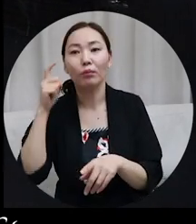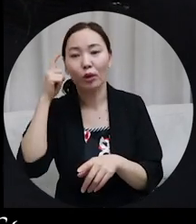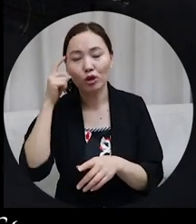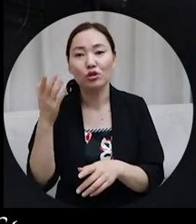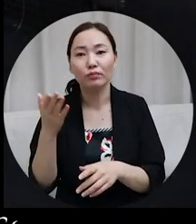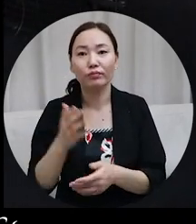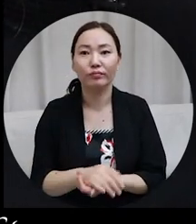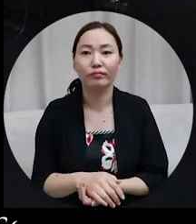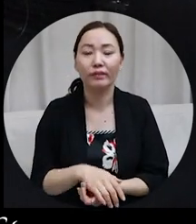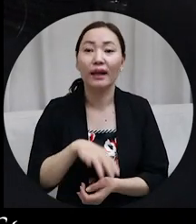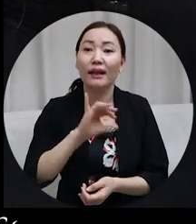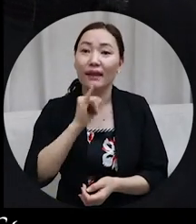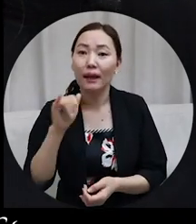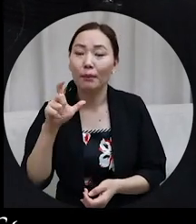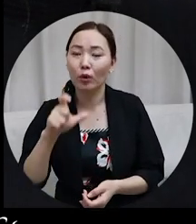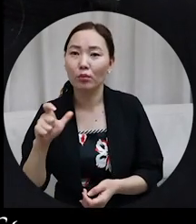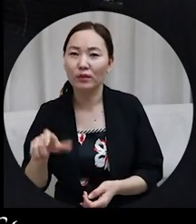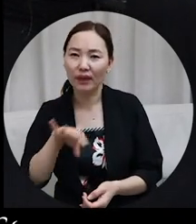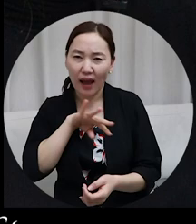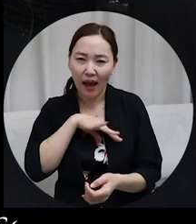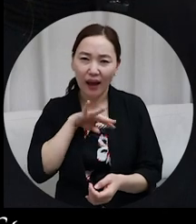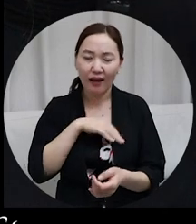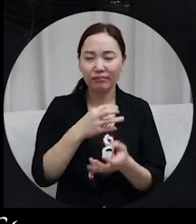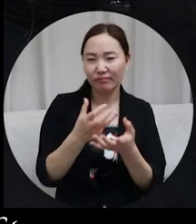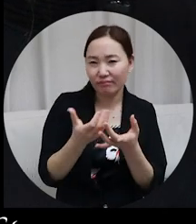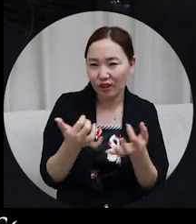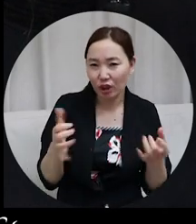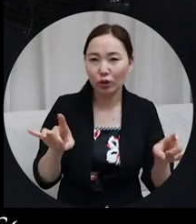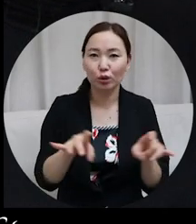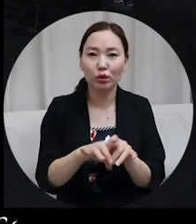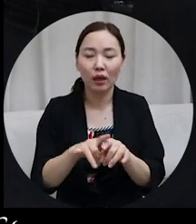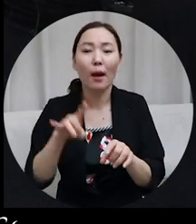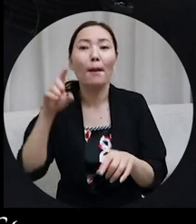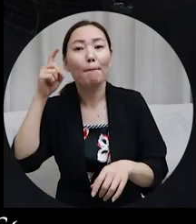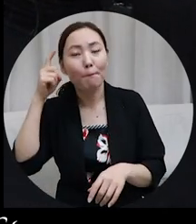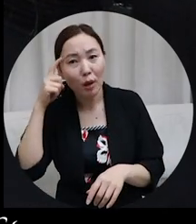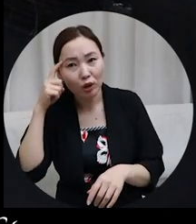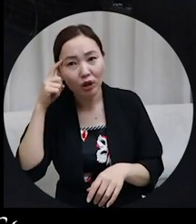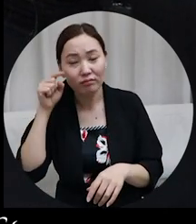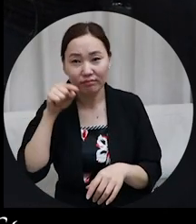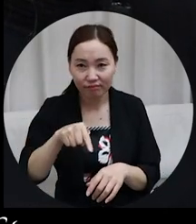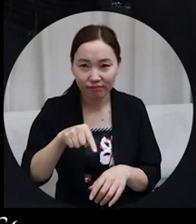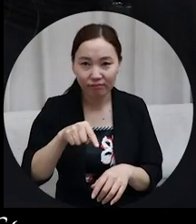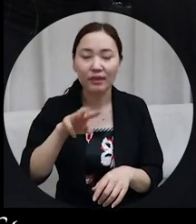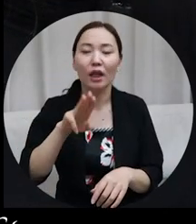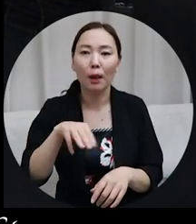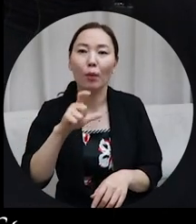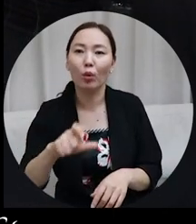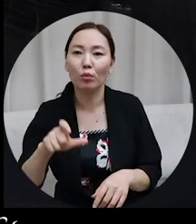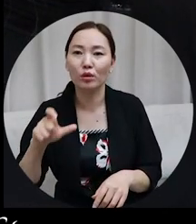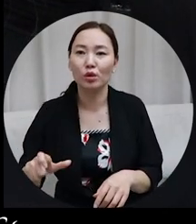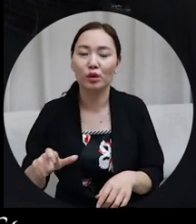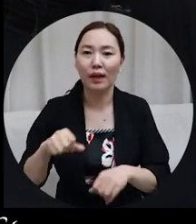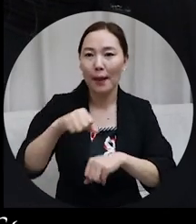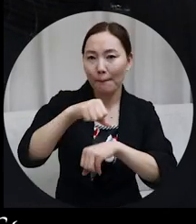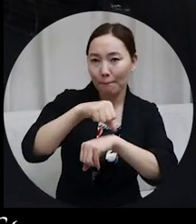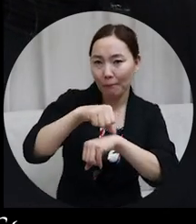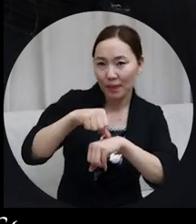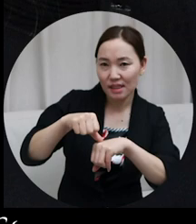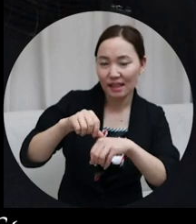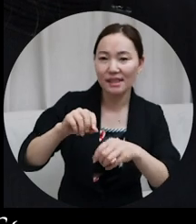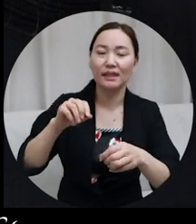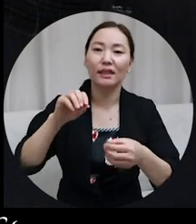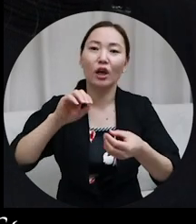өвчнээ сэтгэл зүй амар чухал тийм аюу чухал одоо тэгэл нэг юм айд хүмүүс өдсөн шүү дээ төмөө юм ургуулж одоо болоо яана